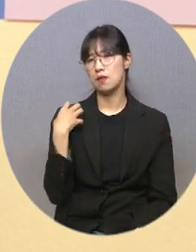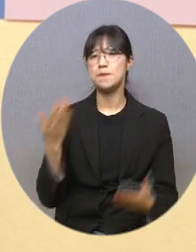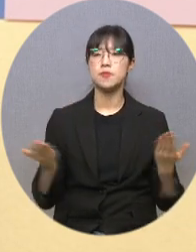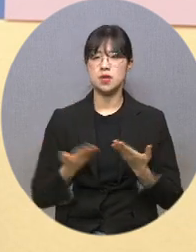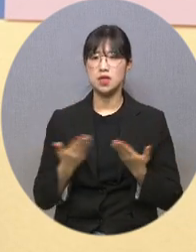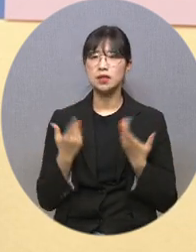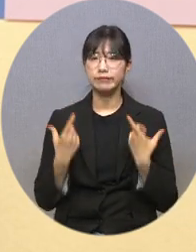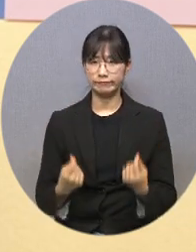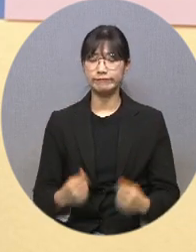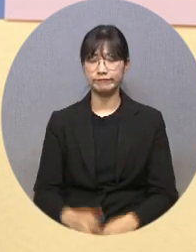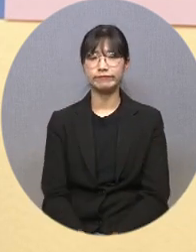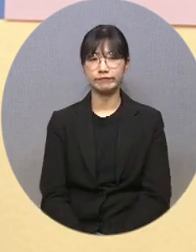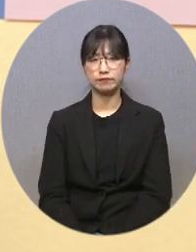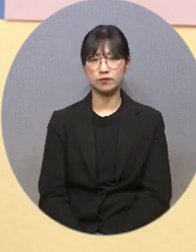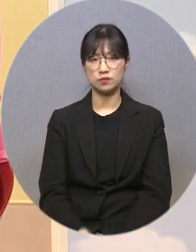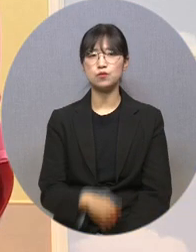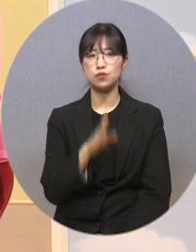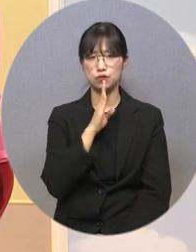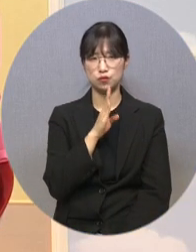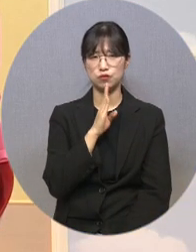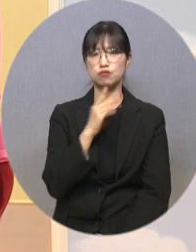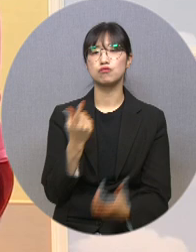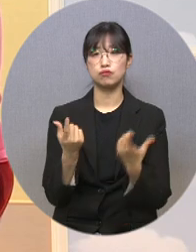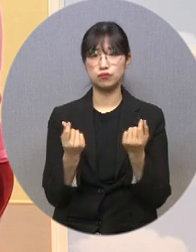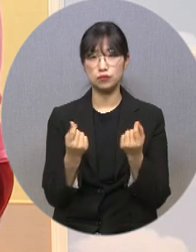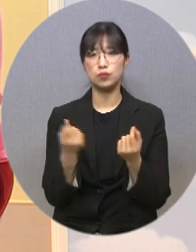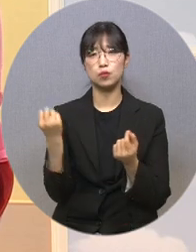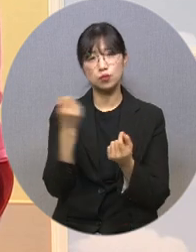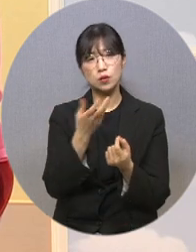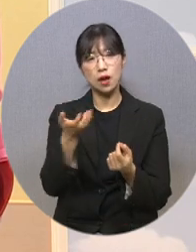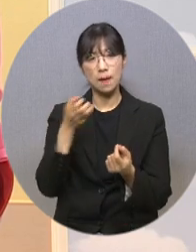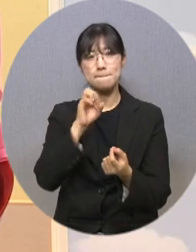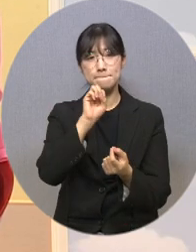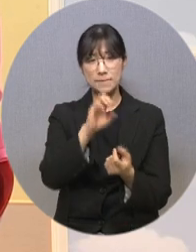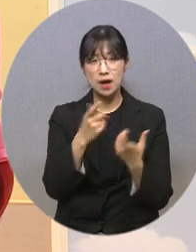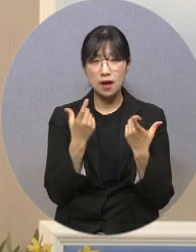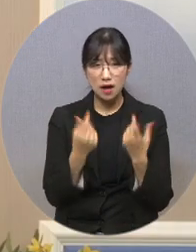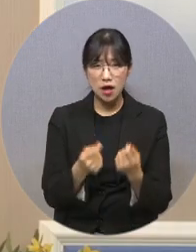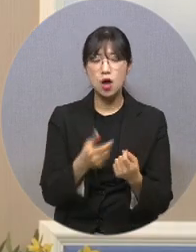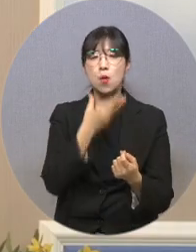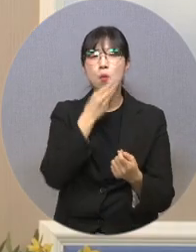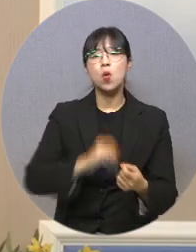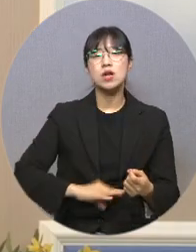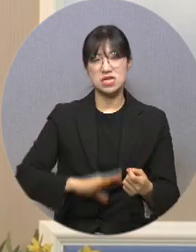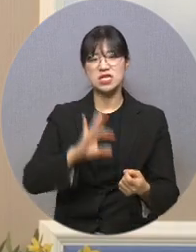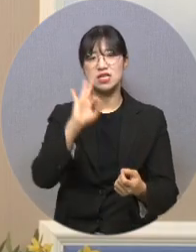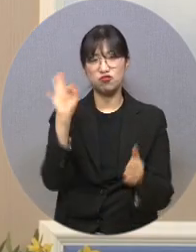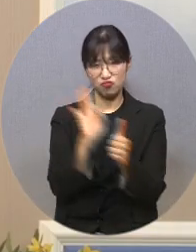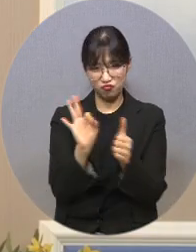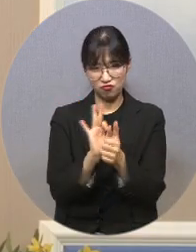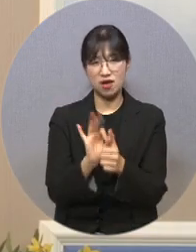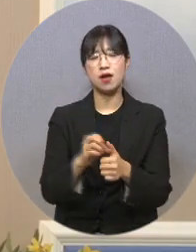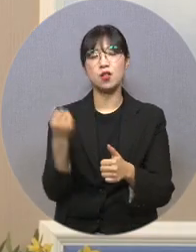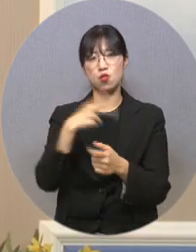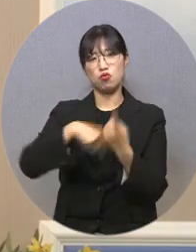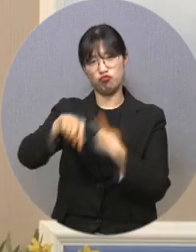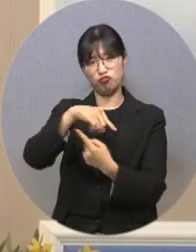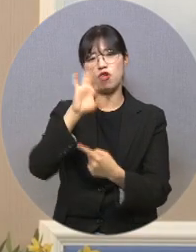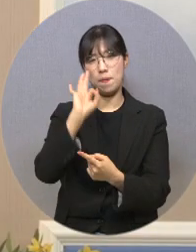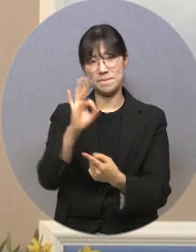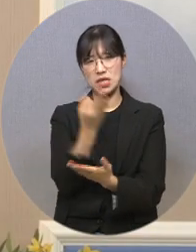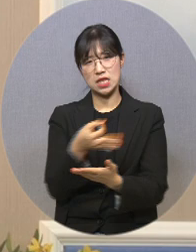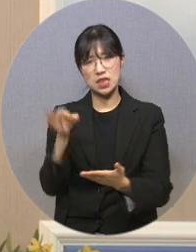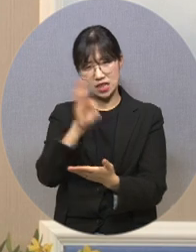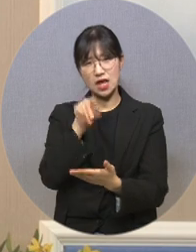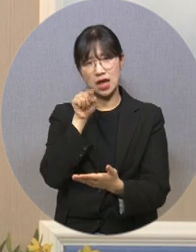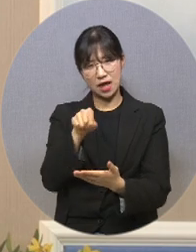생각을 하고 있습니다. 네, 정부 관련도 그렇지만은 아까 말했듯이 복지수당 신설이나 뭐 운영비 인상들을 또 의원님께서